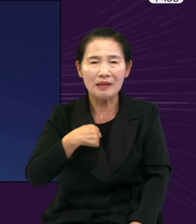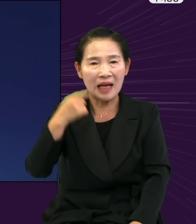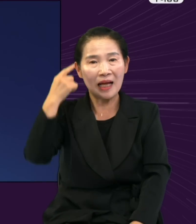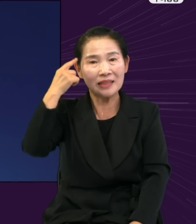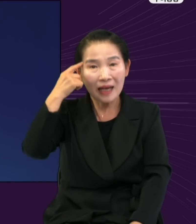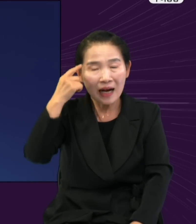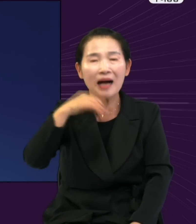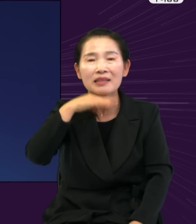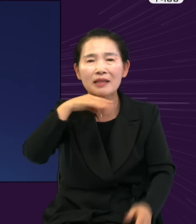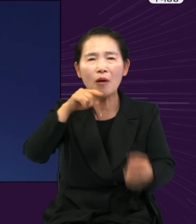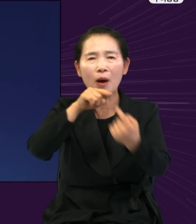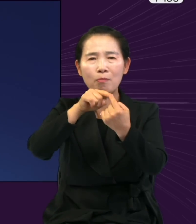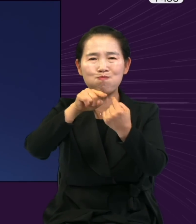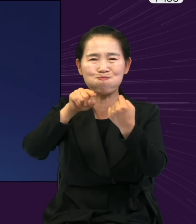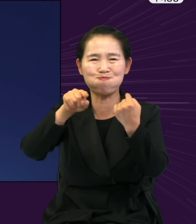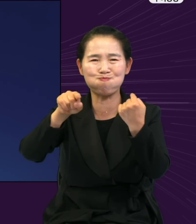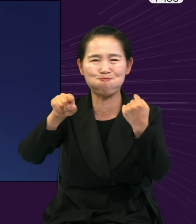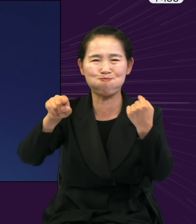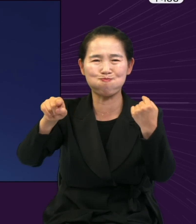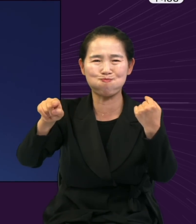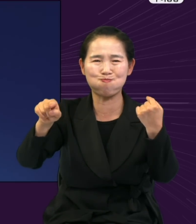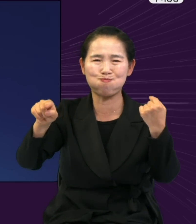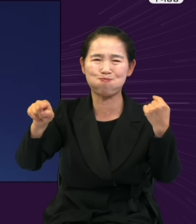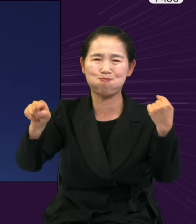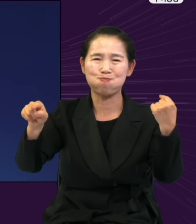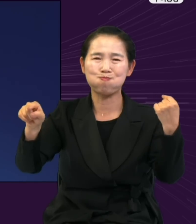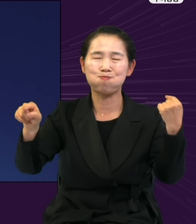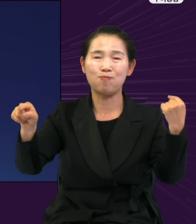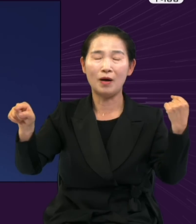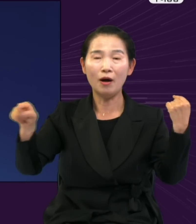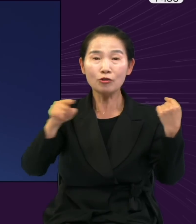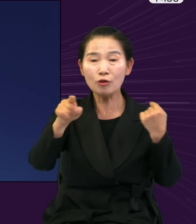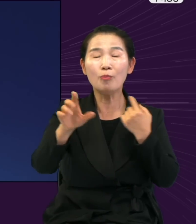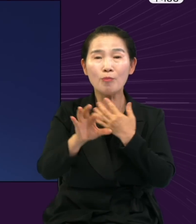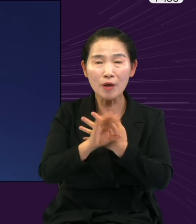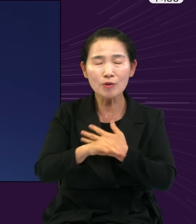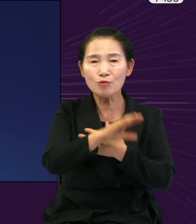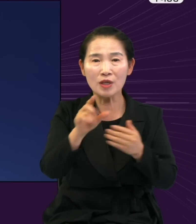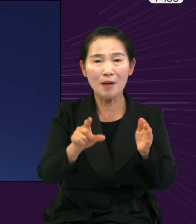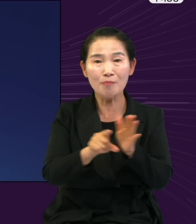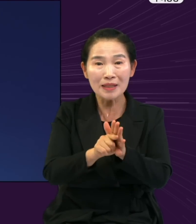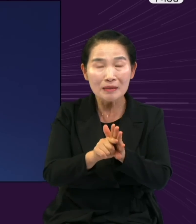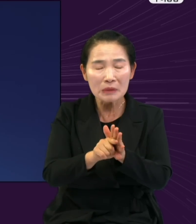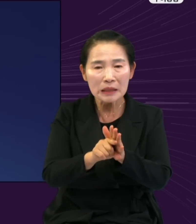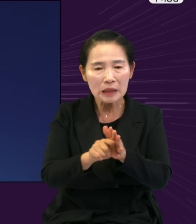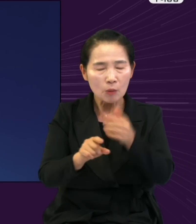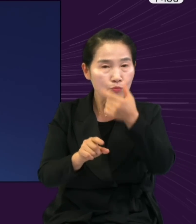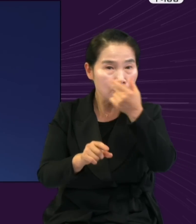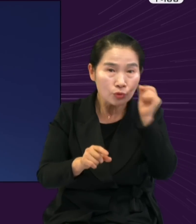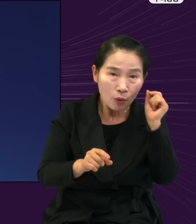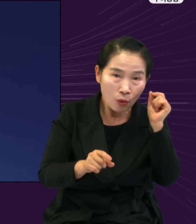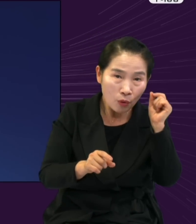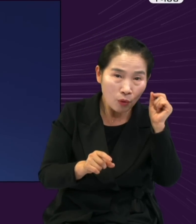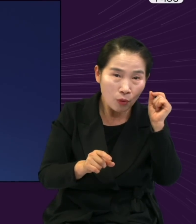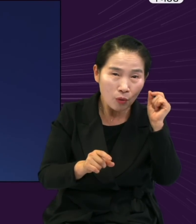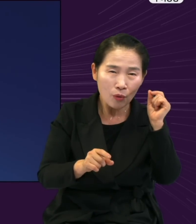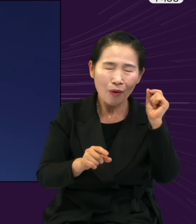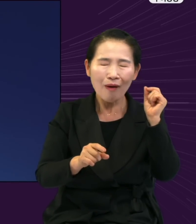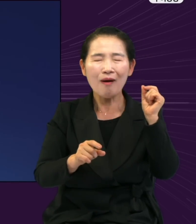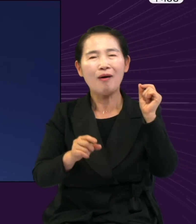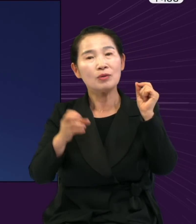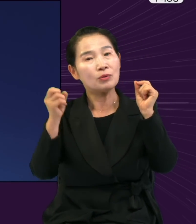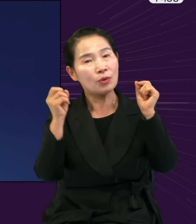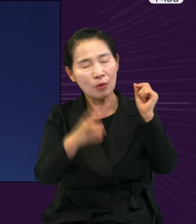수도 있습니다. 그렇다고 하나님에 대한 우리의 믿음이 부족해서, 혹은 하나님께서